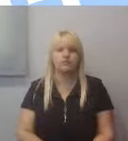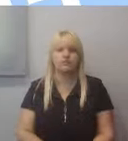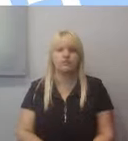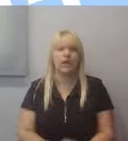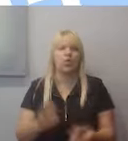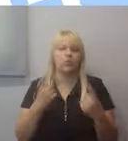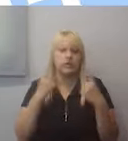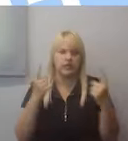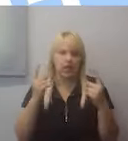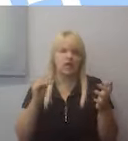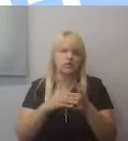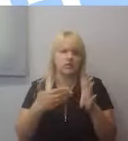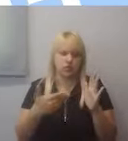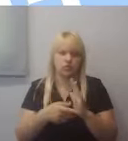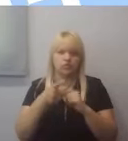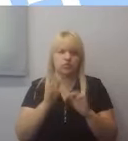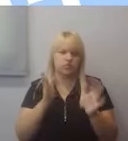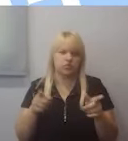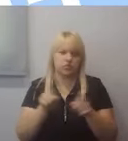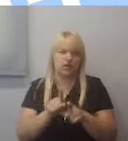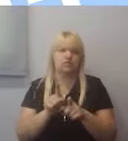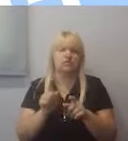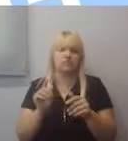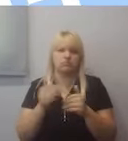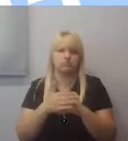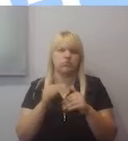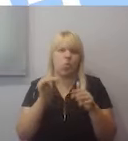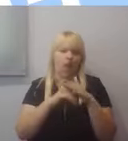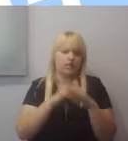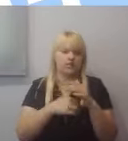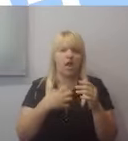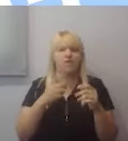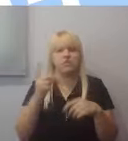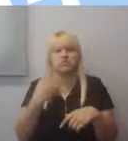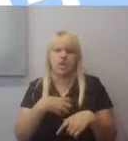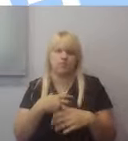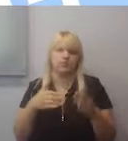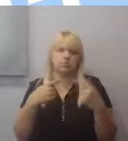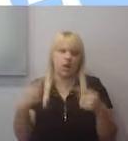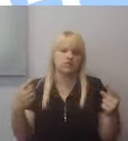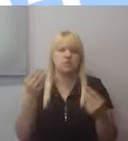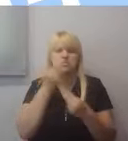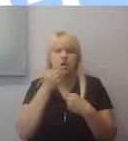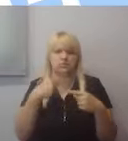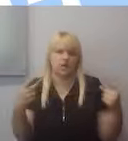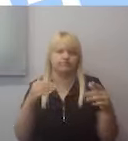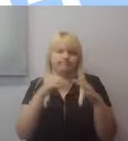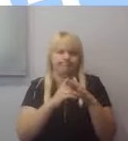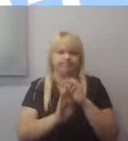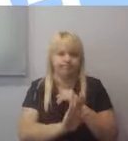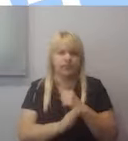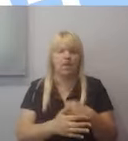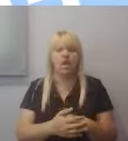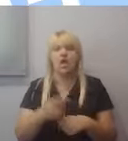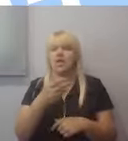situācijā ja tur arī būtu tātad noliktavai pirmās nepieciešamības precēm pārtikas precēm tas nenozīmē ka katrā